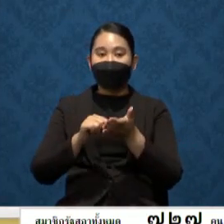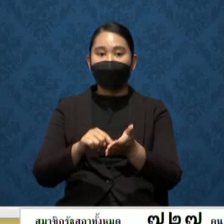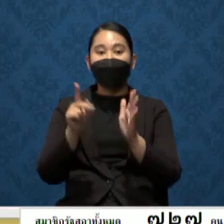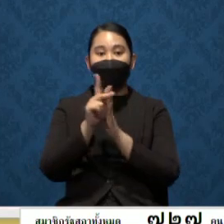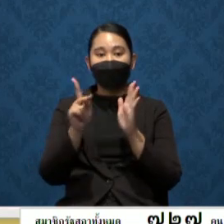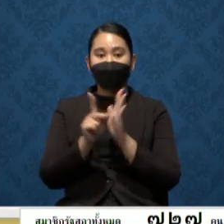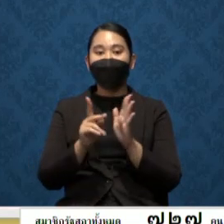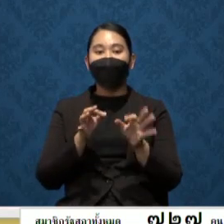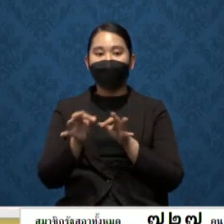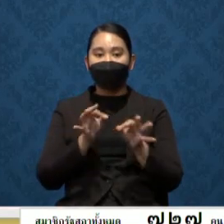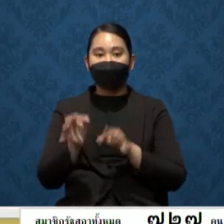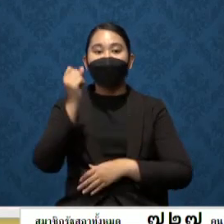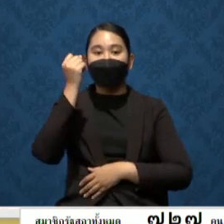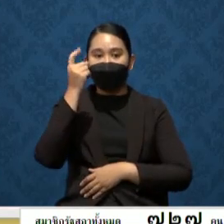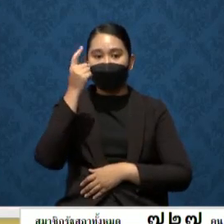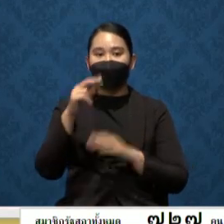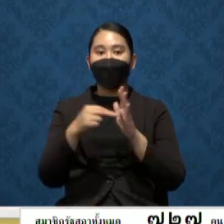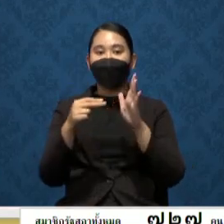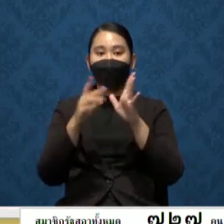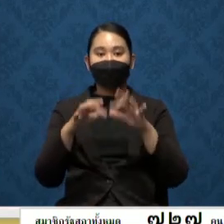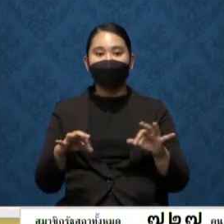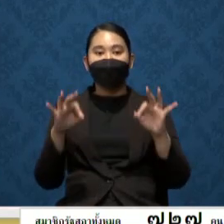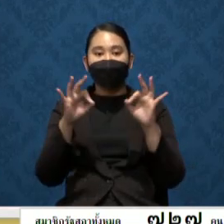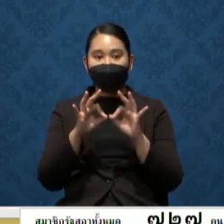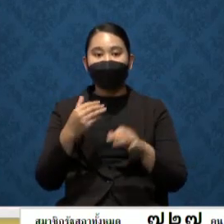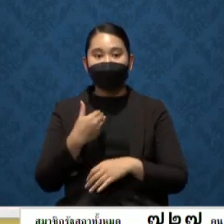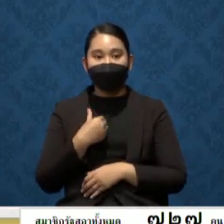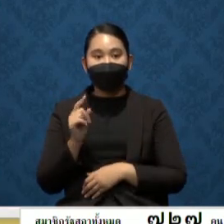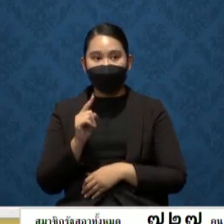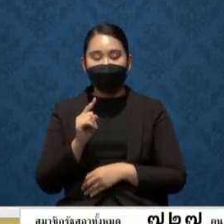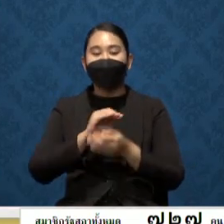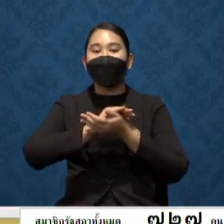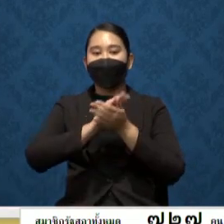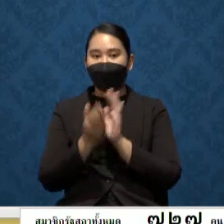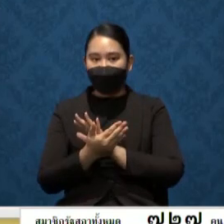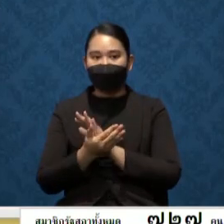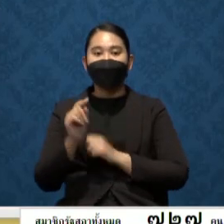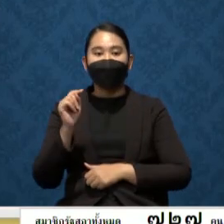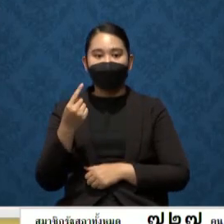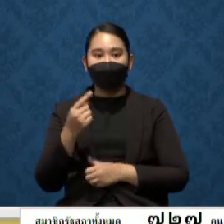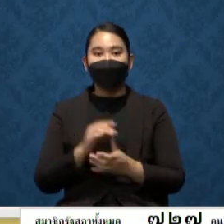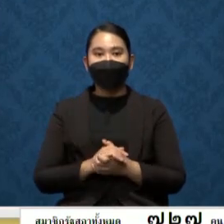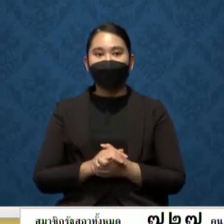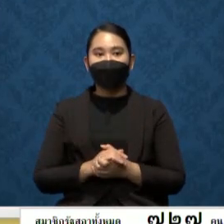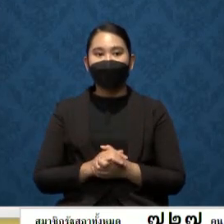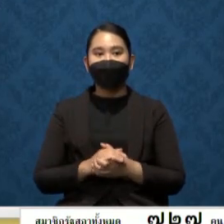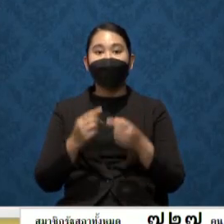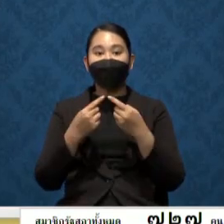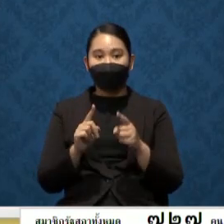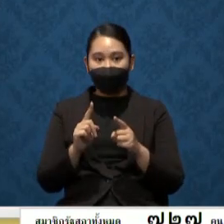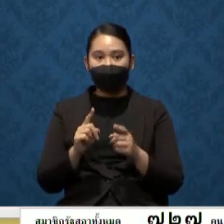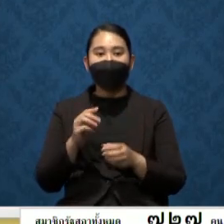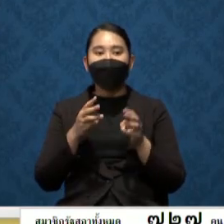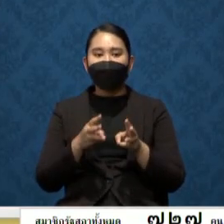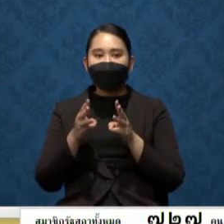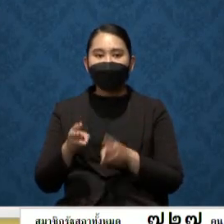ได้เข้าใจว่าจะเจอตนารมณ์สำคัญเนี่ยก็คือต้องการให้เกิดการเปลี่ยนแปลงแต่ข้อความเดิมที่เสนอ